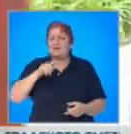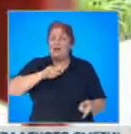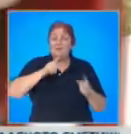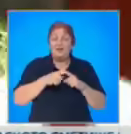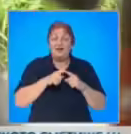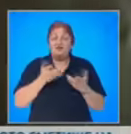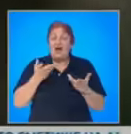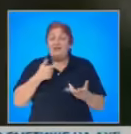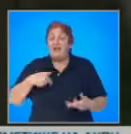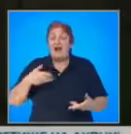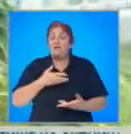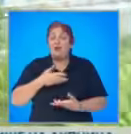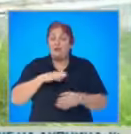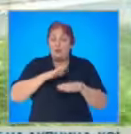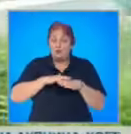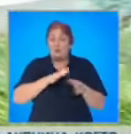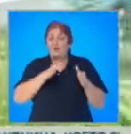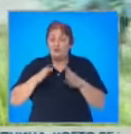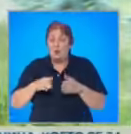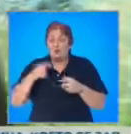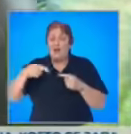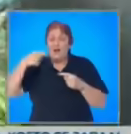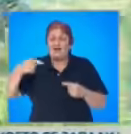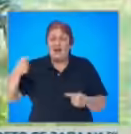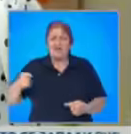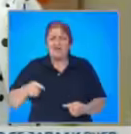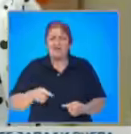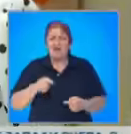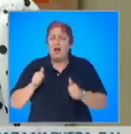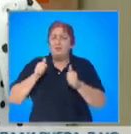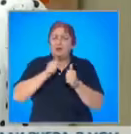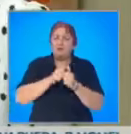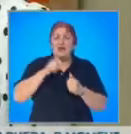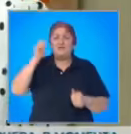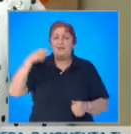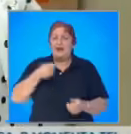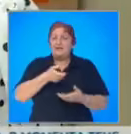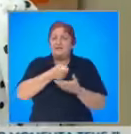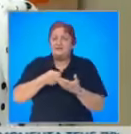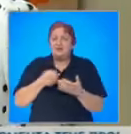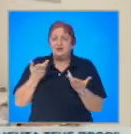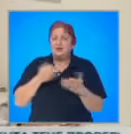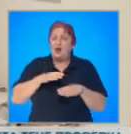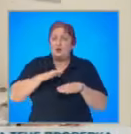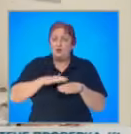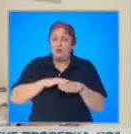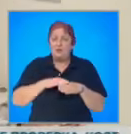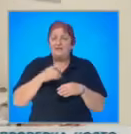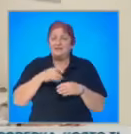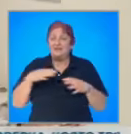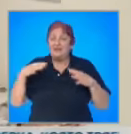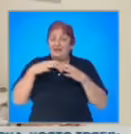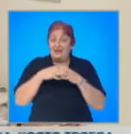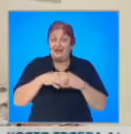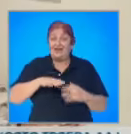какво искаме ние като документи, срокове и така нататък. Придружава майката за изваждане на някой документ. За да се